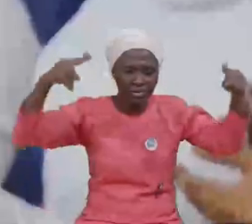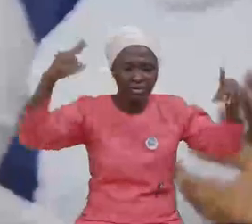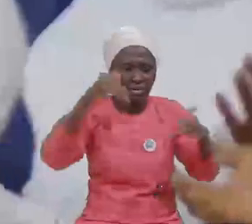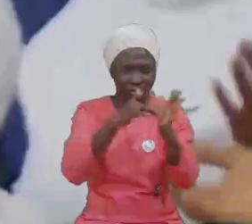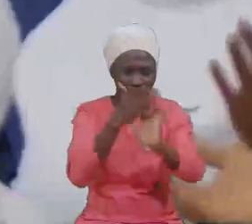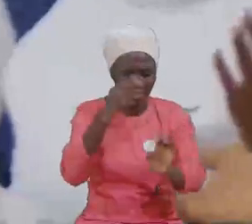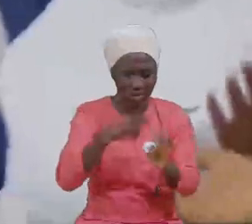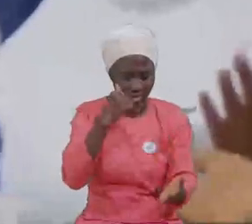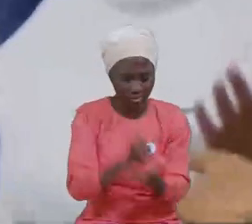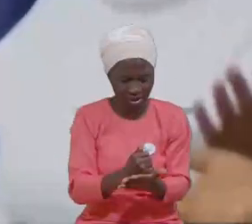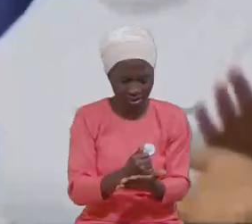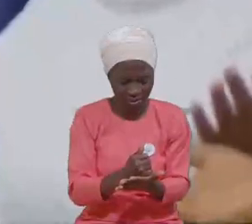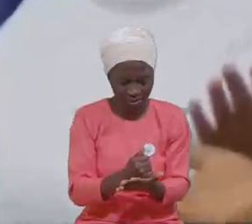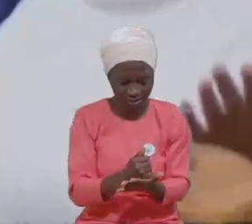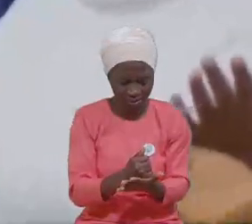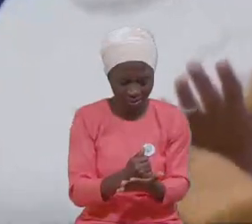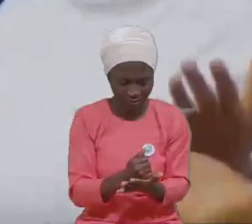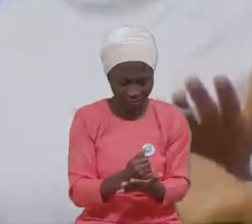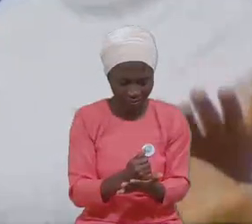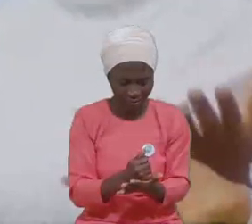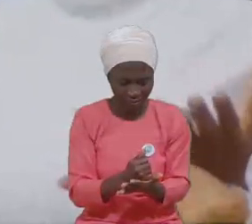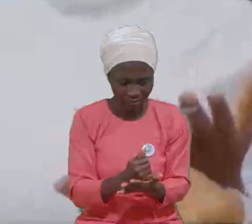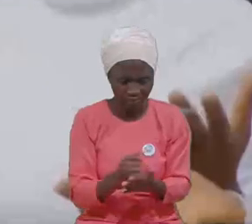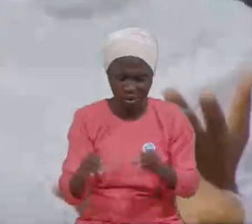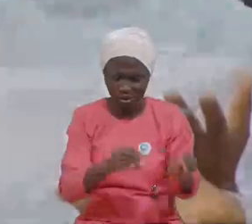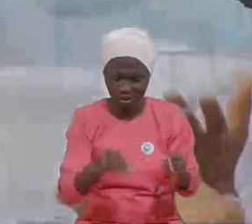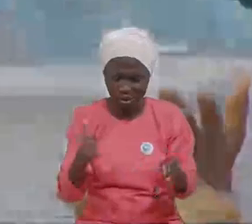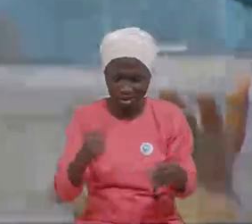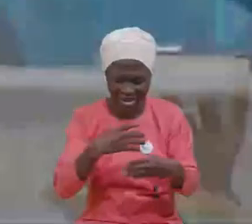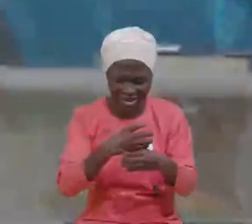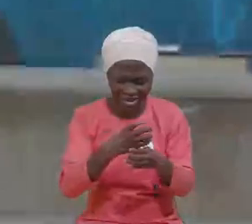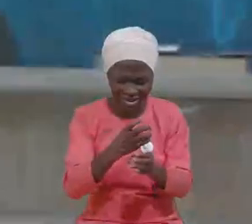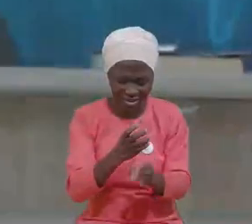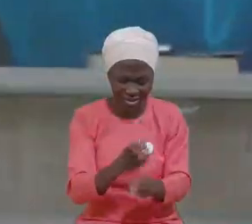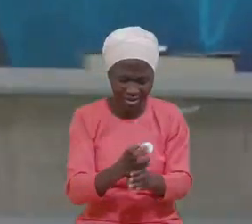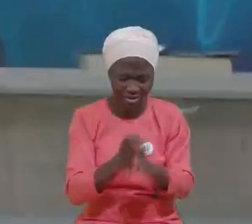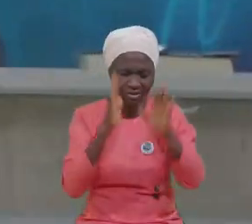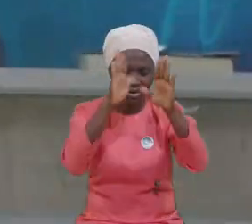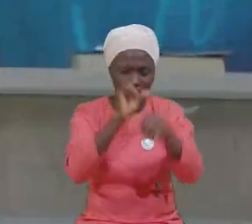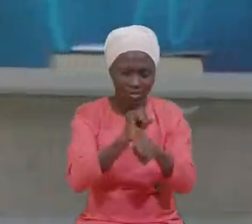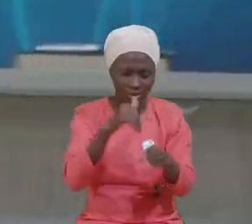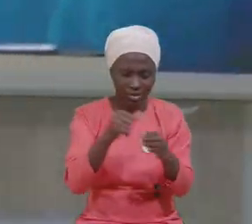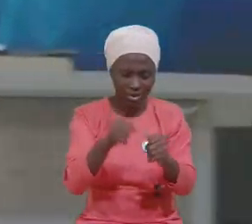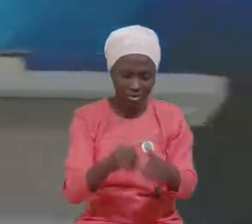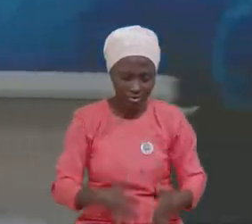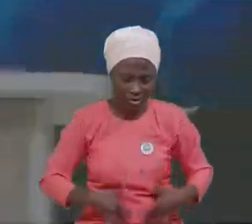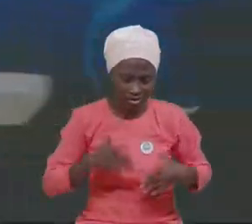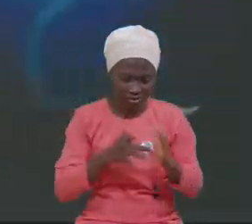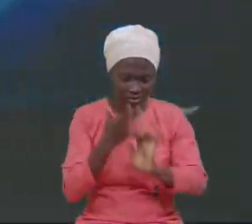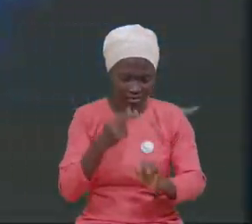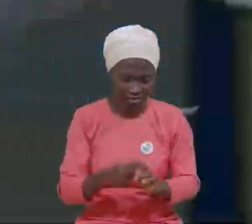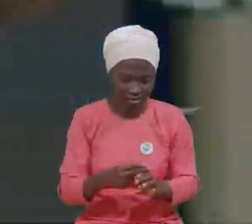réussis de succès au nom de Jésus. Faites un miracle de création dans chaque